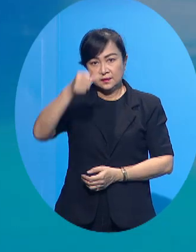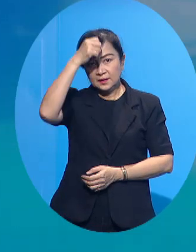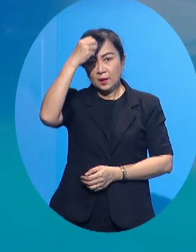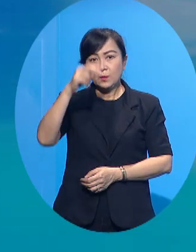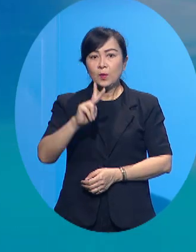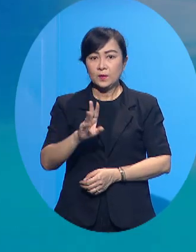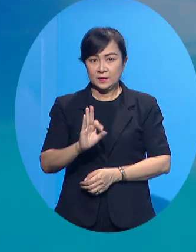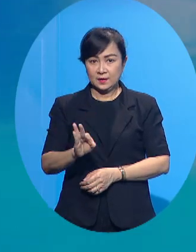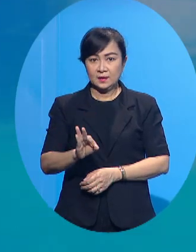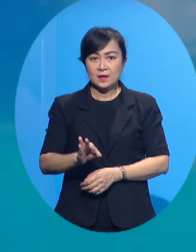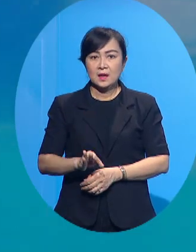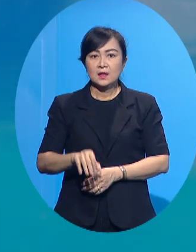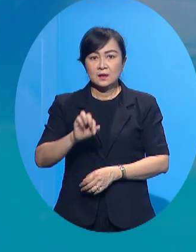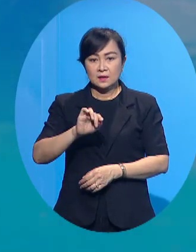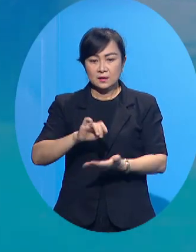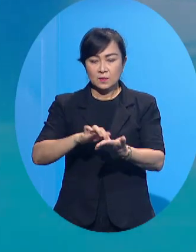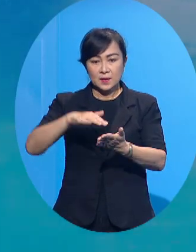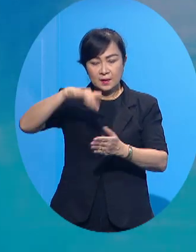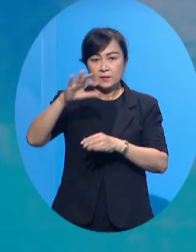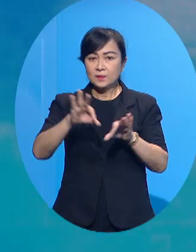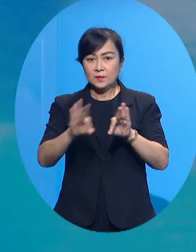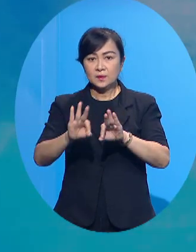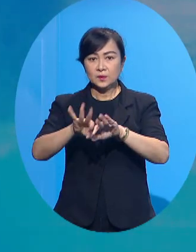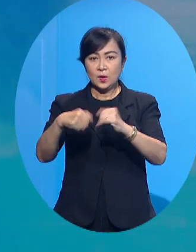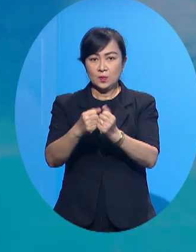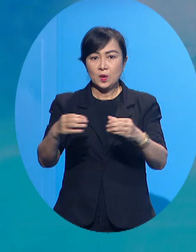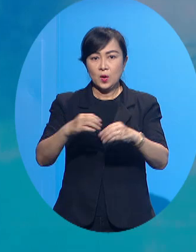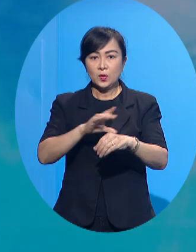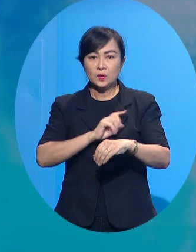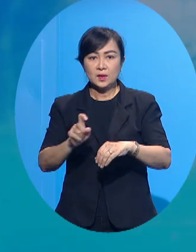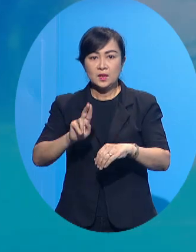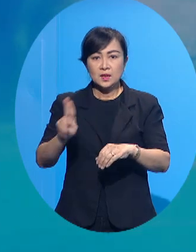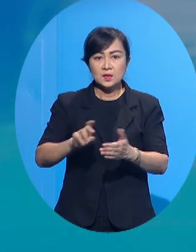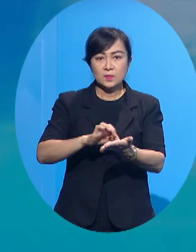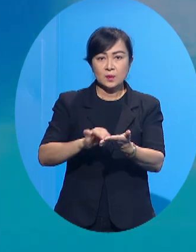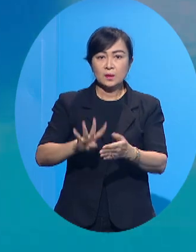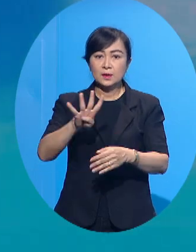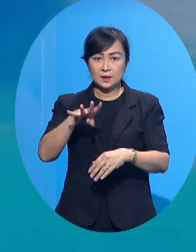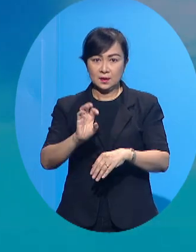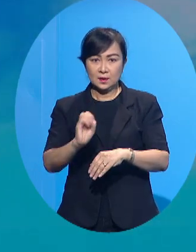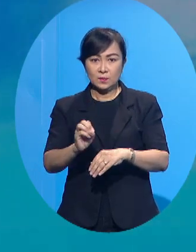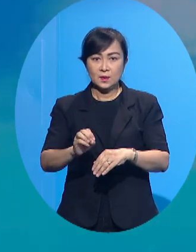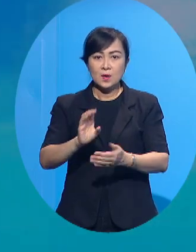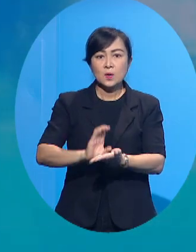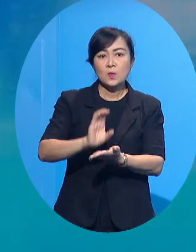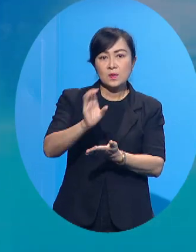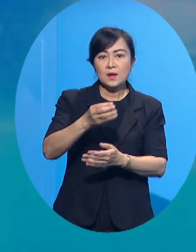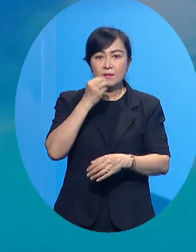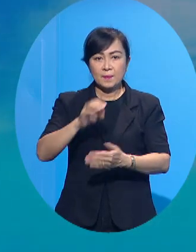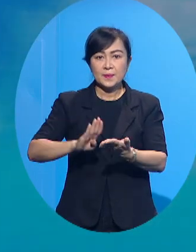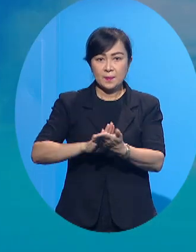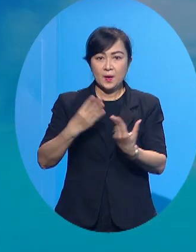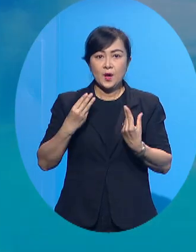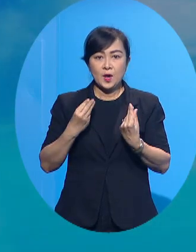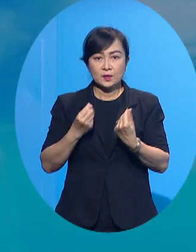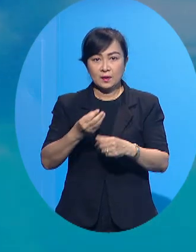Đại học Công nghệ Hutech và Hội Công nghệ cao Thành phố Hồ Chí Minh đã tổ chức hội thảo khoa học với chủ đề ứng dụng công nghệ 4.0 trong chuỗi cung ứng thực